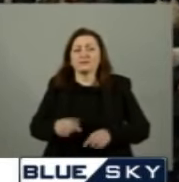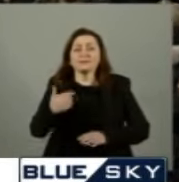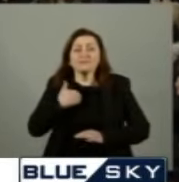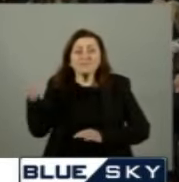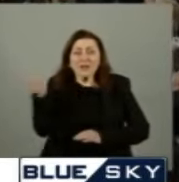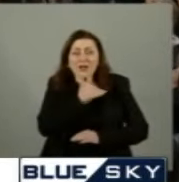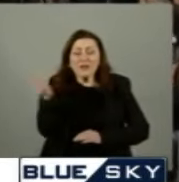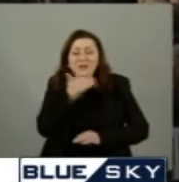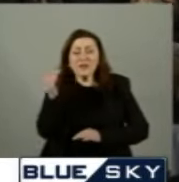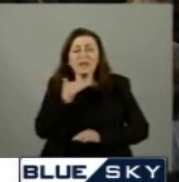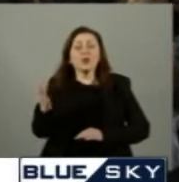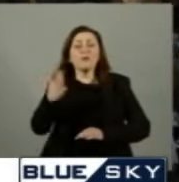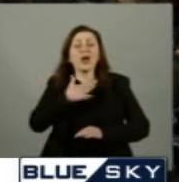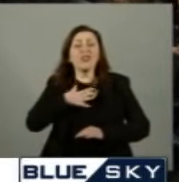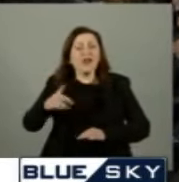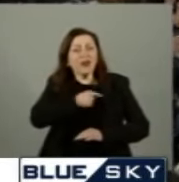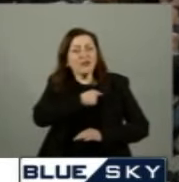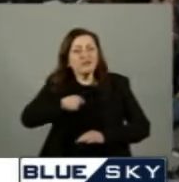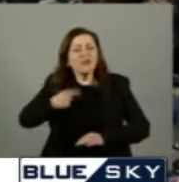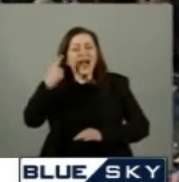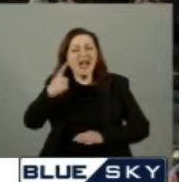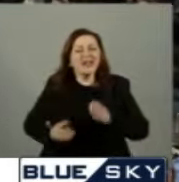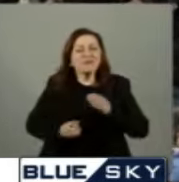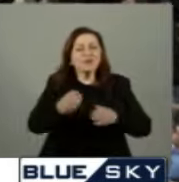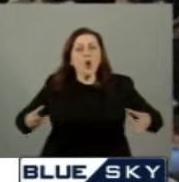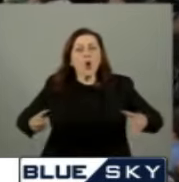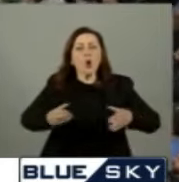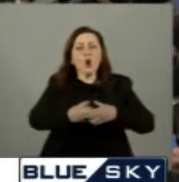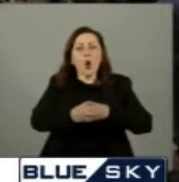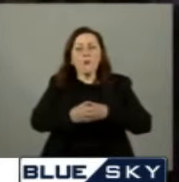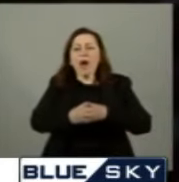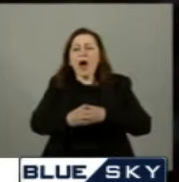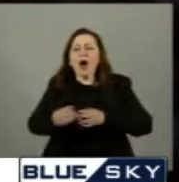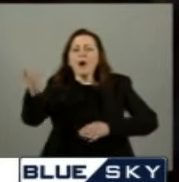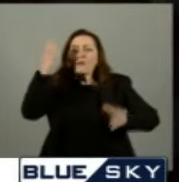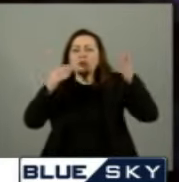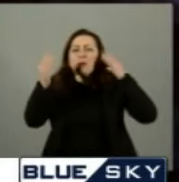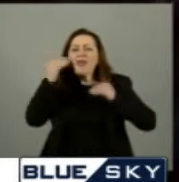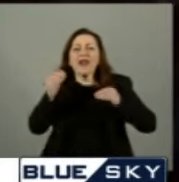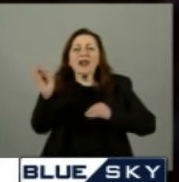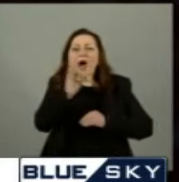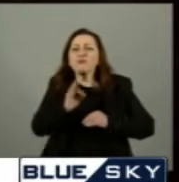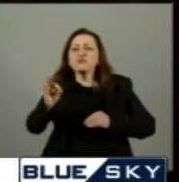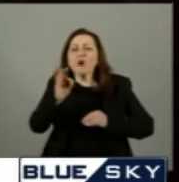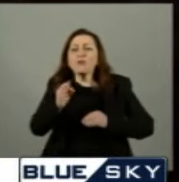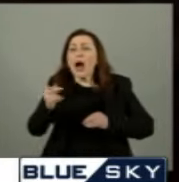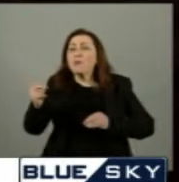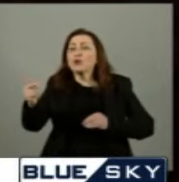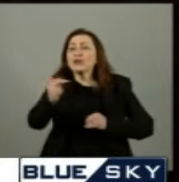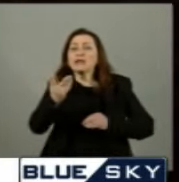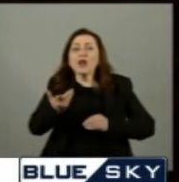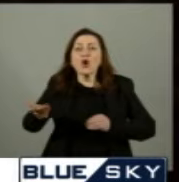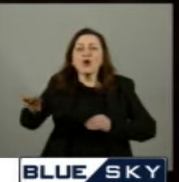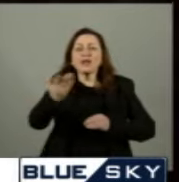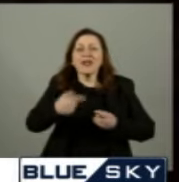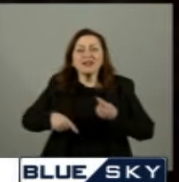Βιάζομαι να ηγηθώ ενός σύγχρονου κόμματος που μαθαίνει από την κοινωνία και ταυτόχρονα κερδίζει την εμπιστοσύνη